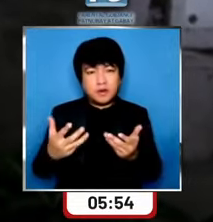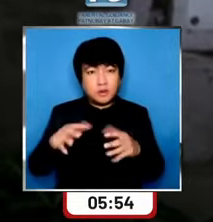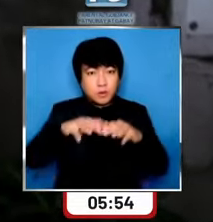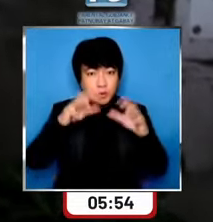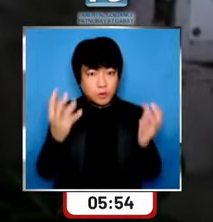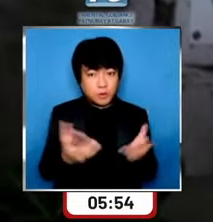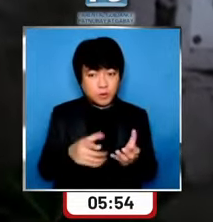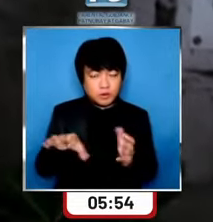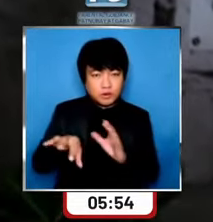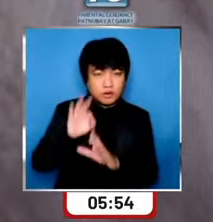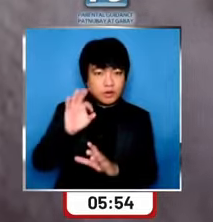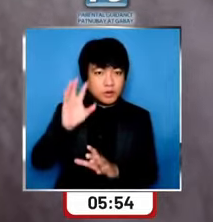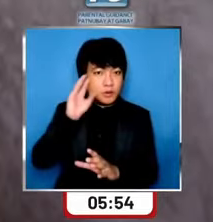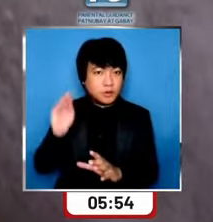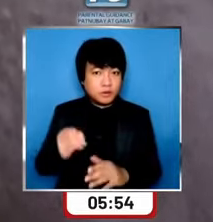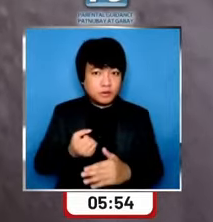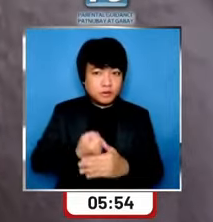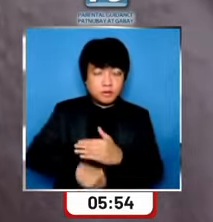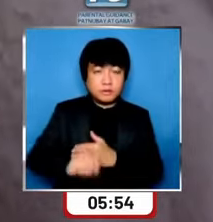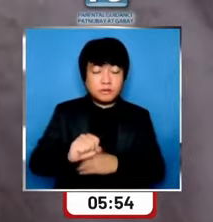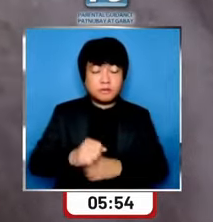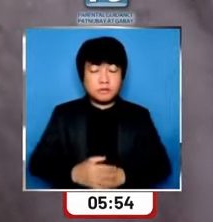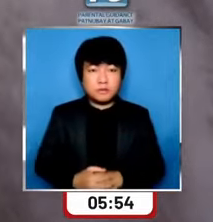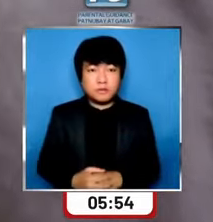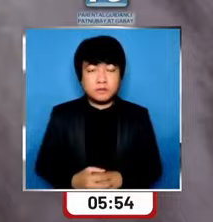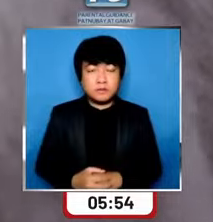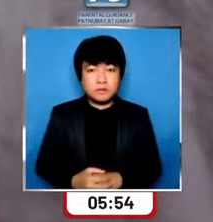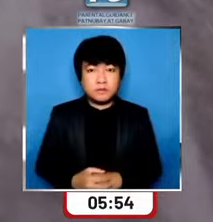ang pagkasilang nito.